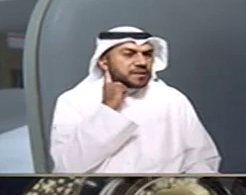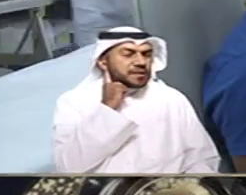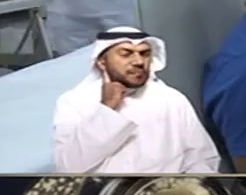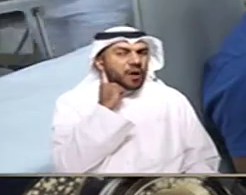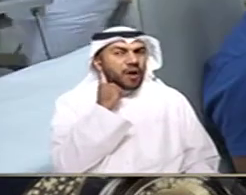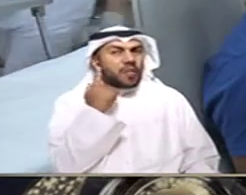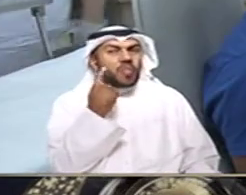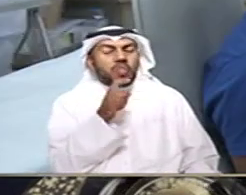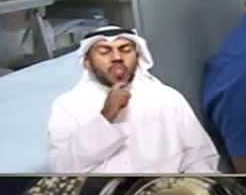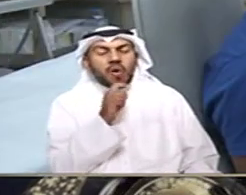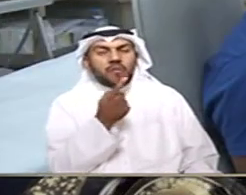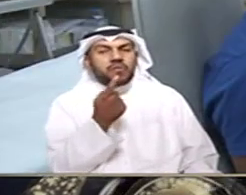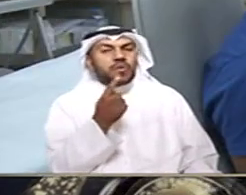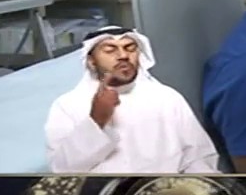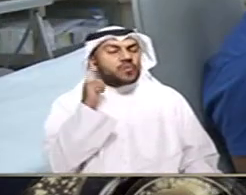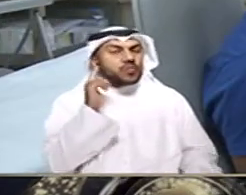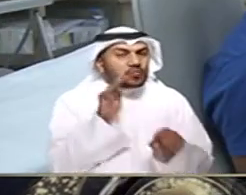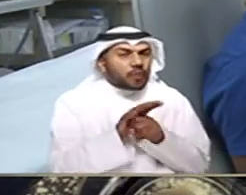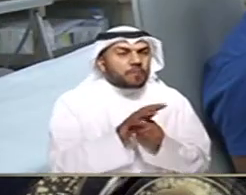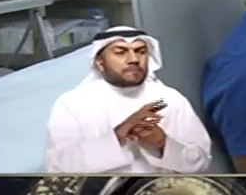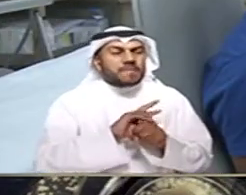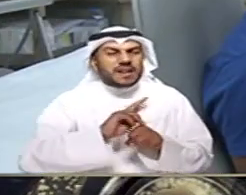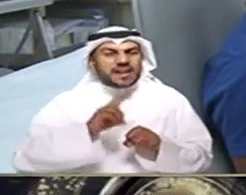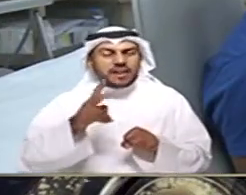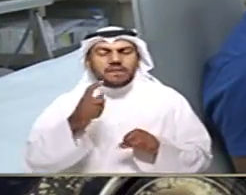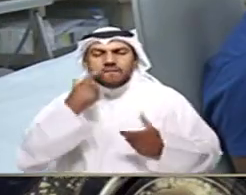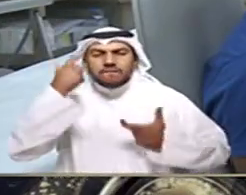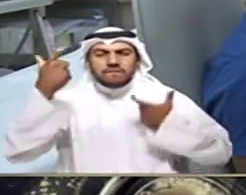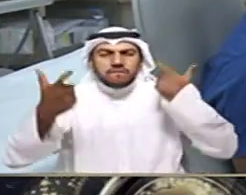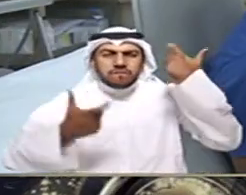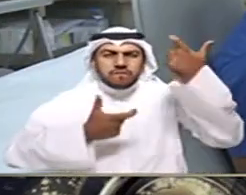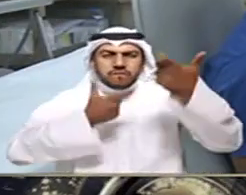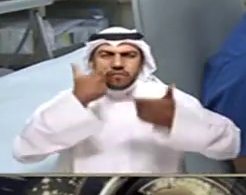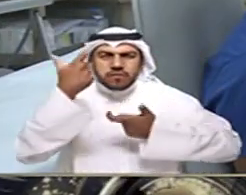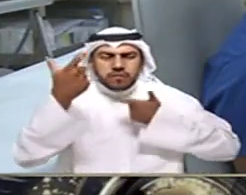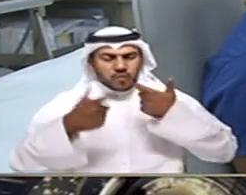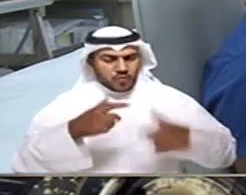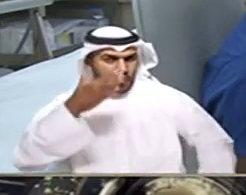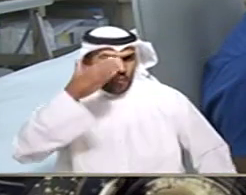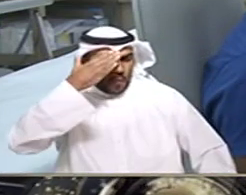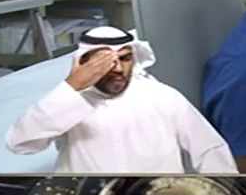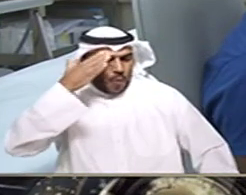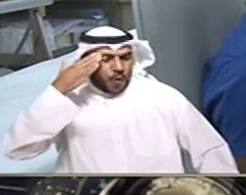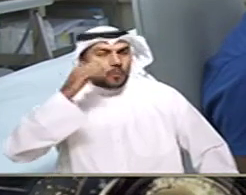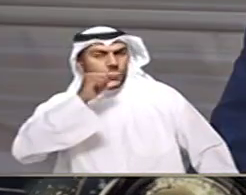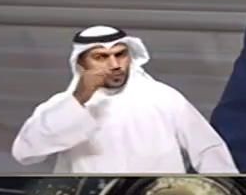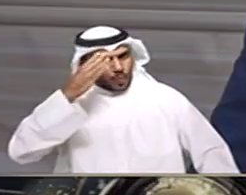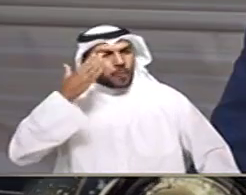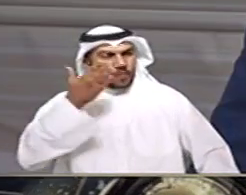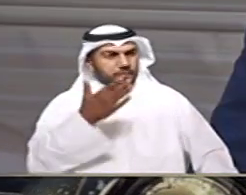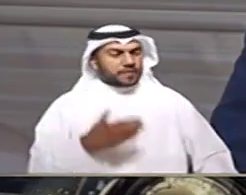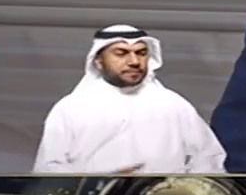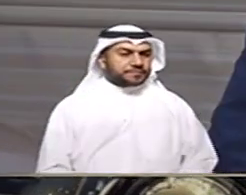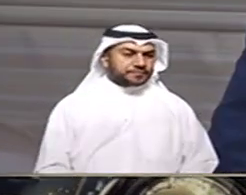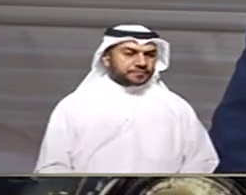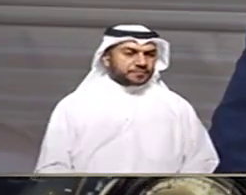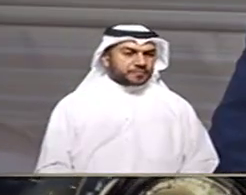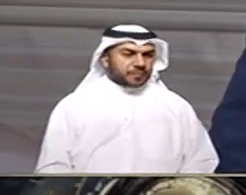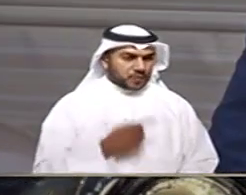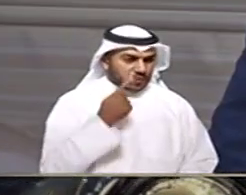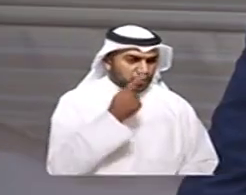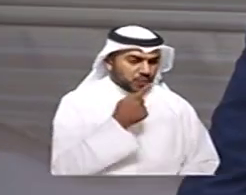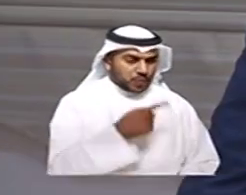كما يتوفر في المركز أفضل الأجهزة الطبية والاختصاصيون المشهود لهم بالكفاءة. مركز الشيخ سالم